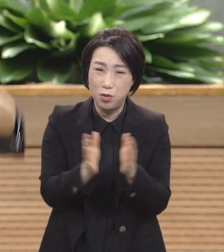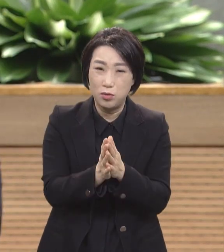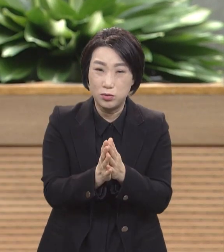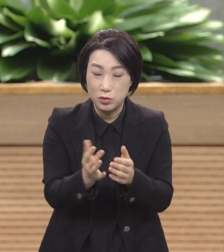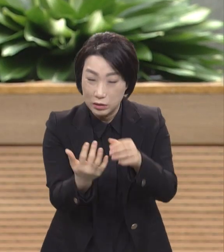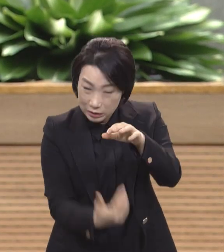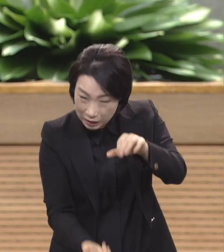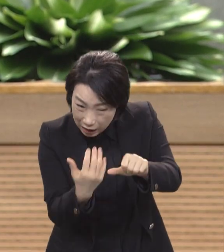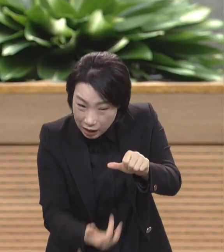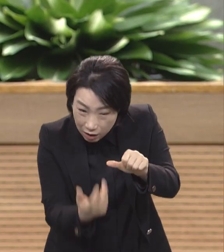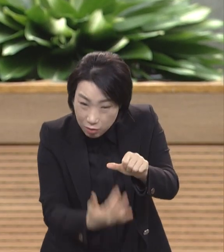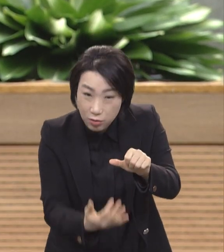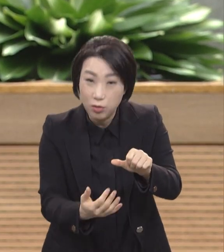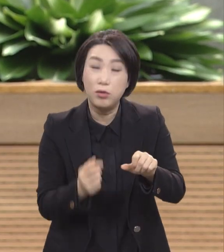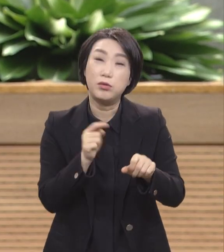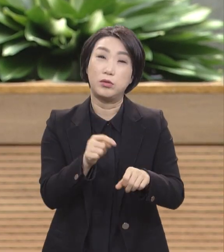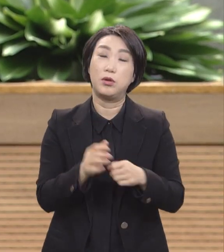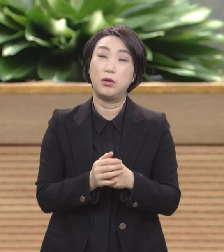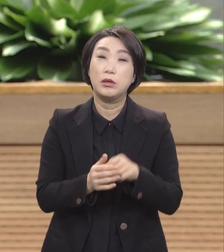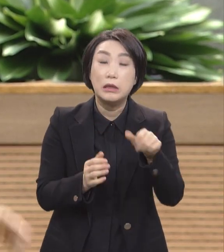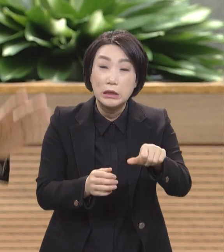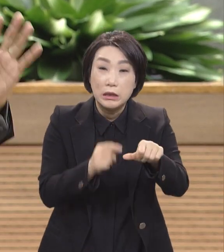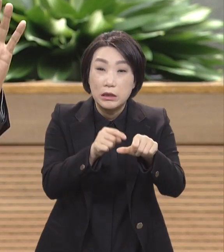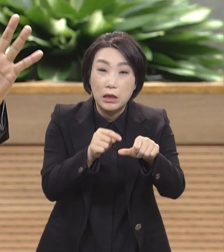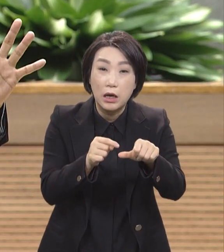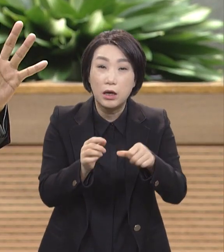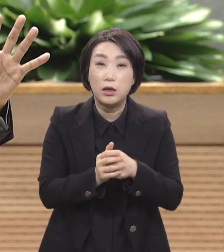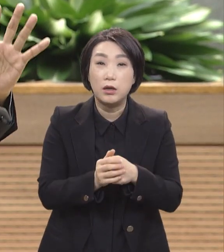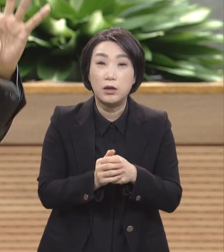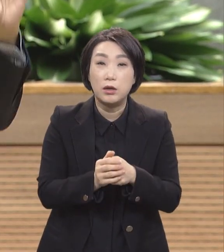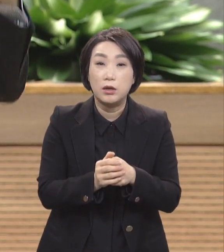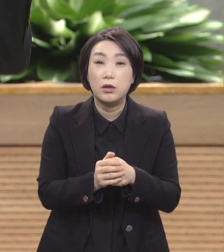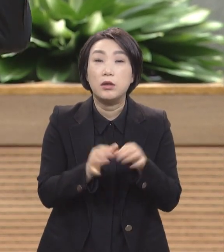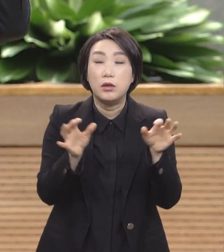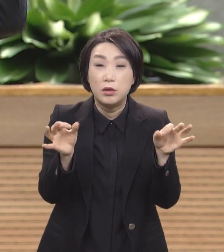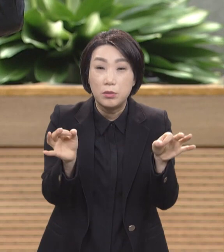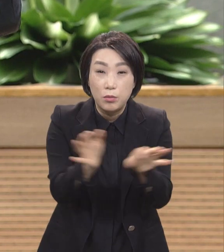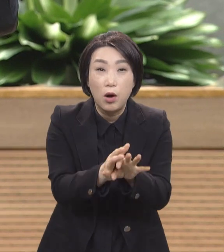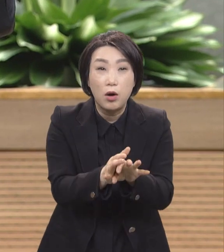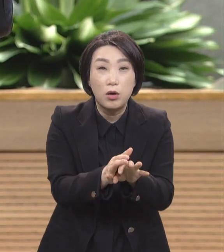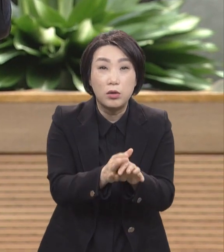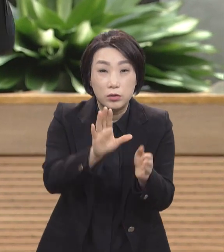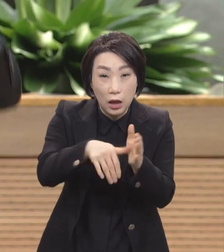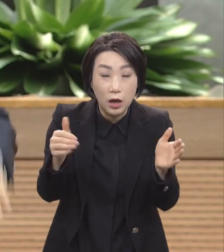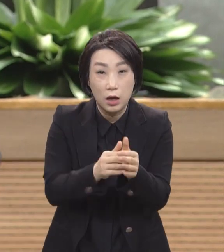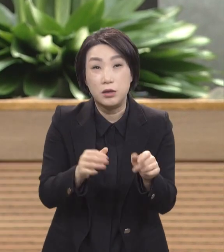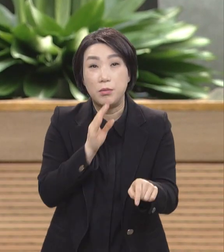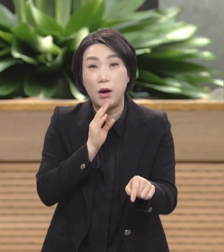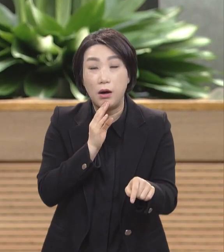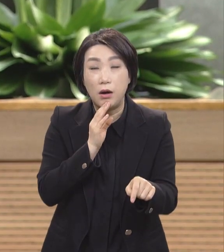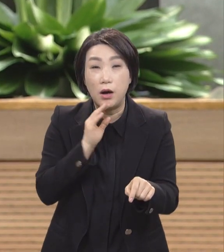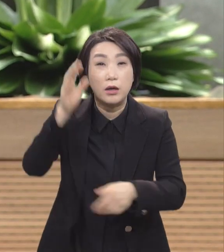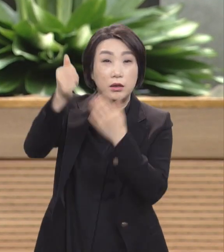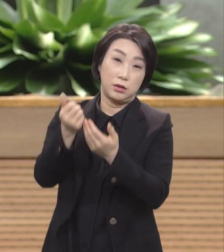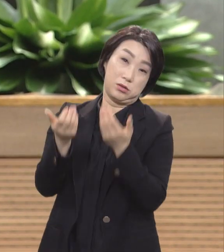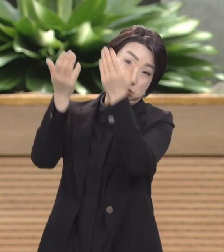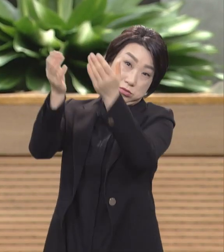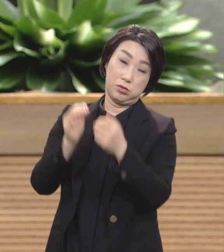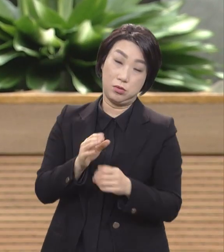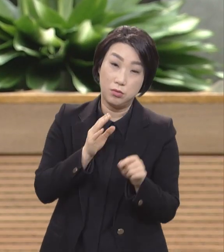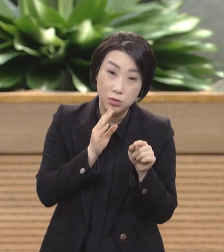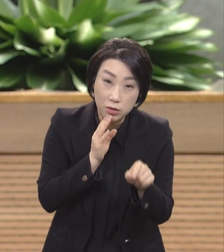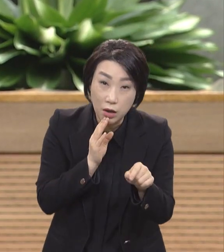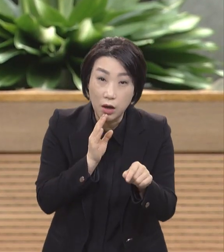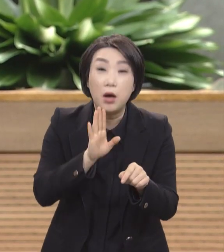태워드려 이 재물이 보이지 않나이다. 다 없어졌어. 하나님께 올려.